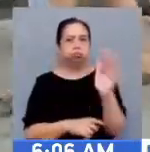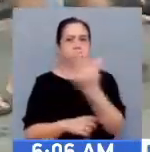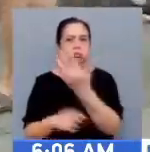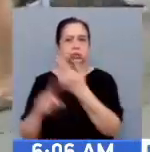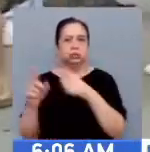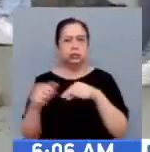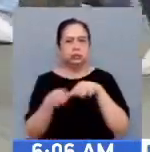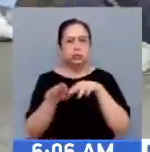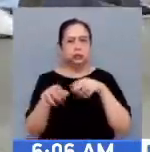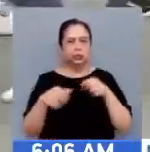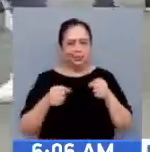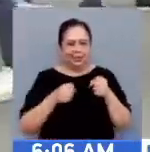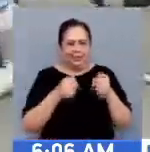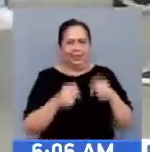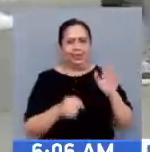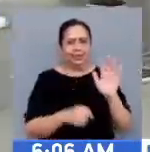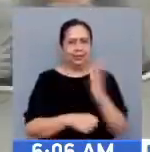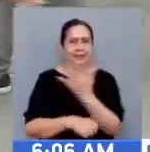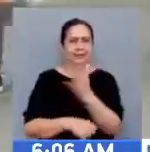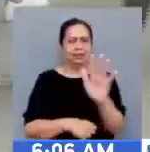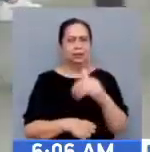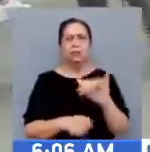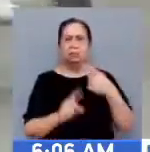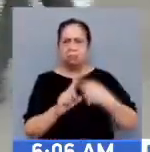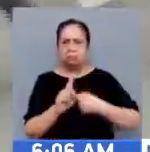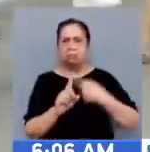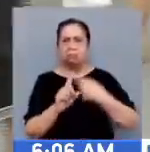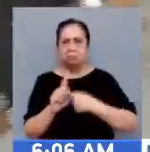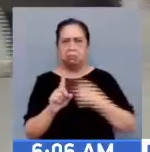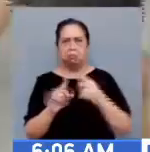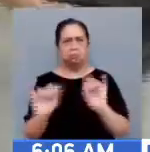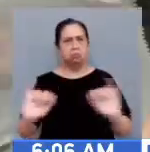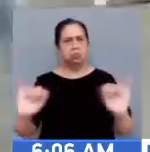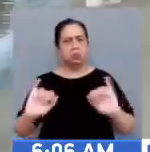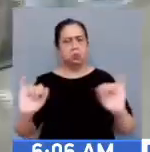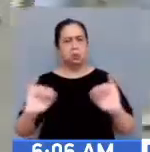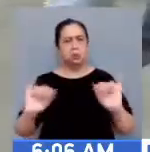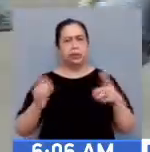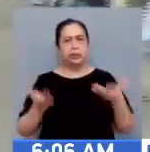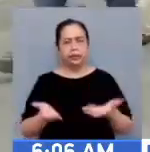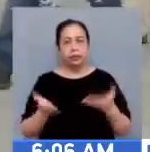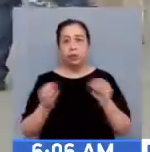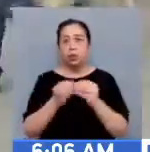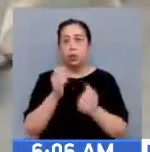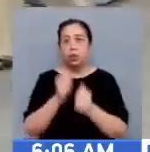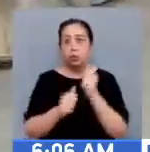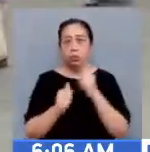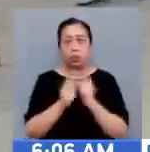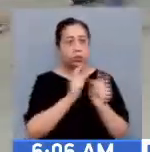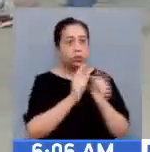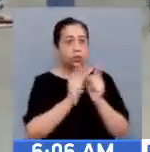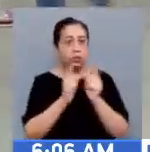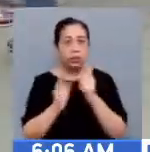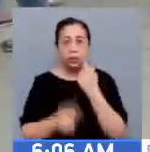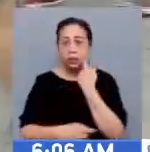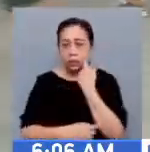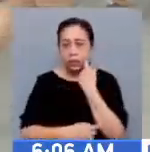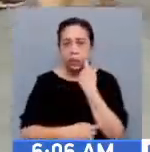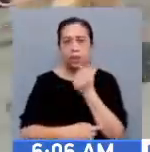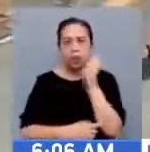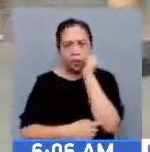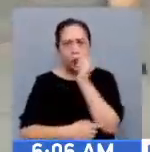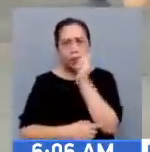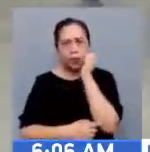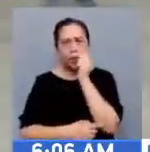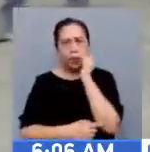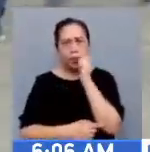At ilang buwan na rin ganito karami ang mga pasahero rito, at karamihan sa mga nakausap namin kanina ay araw-araw nang nagko-commute